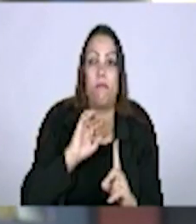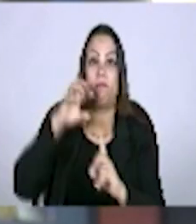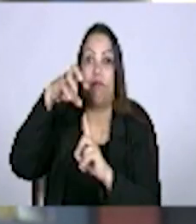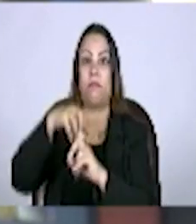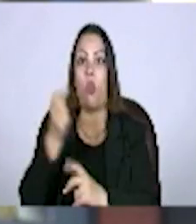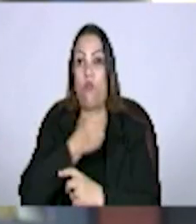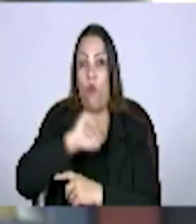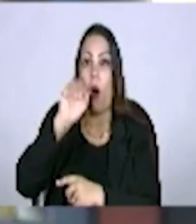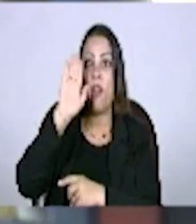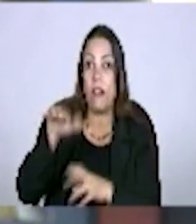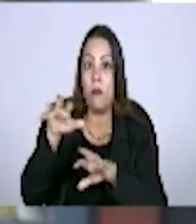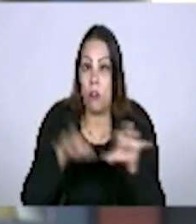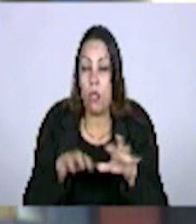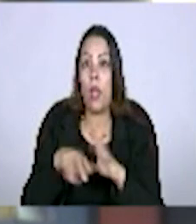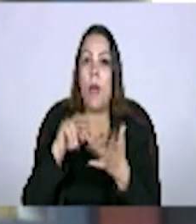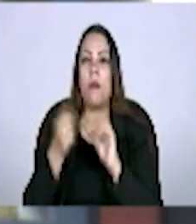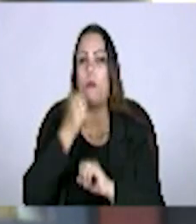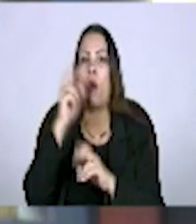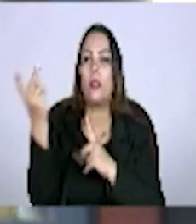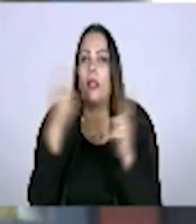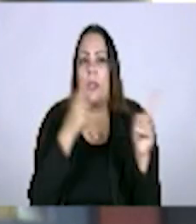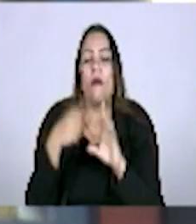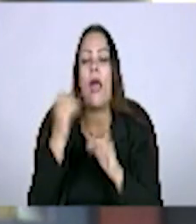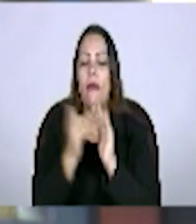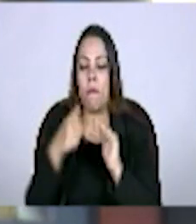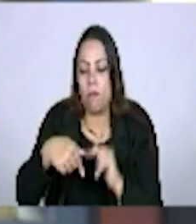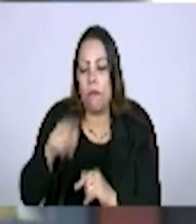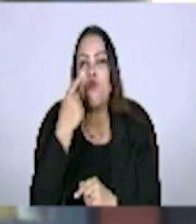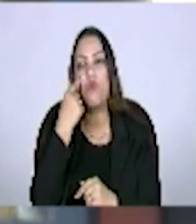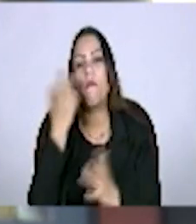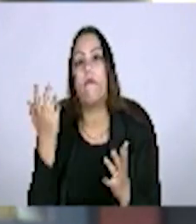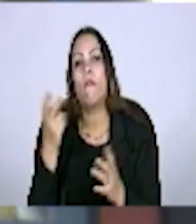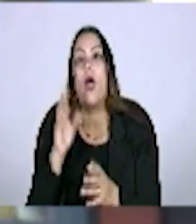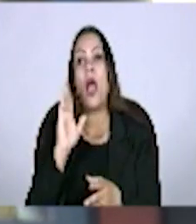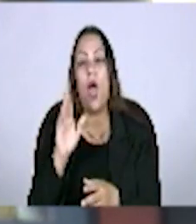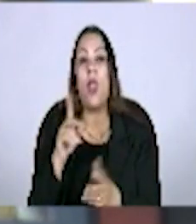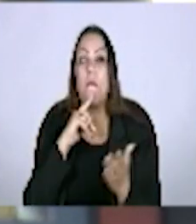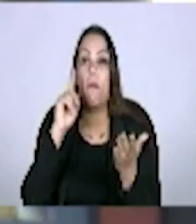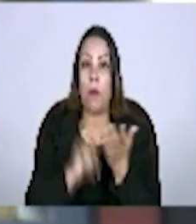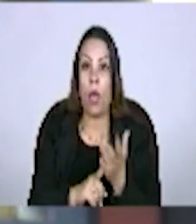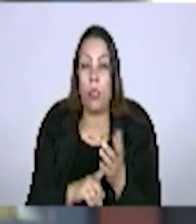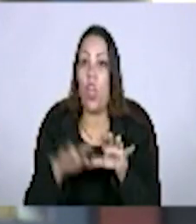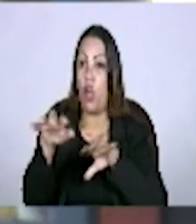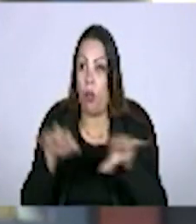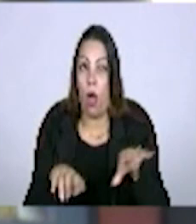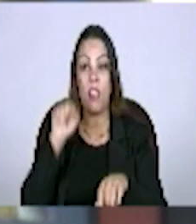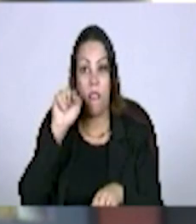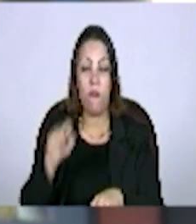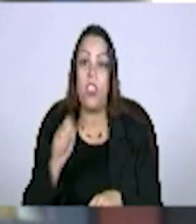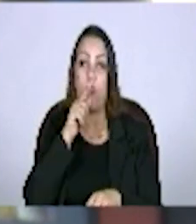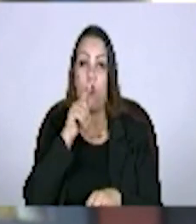صاروخيه ايرانيه عليهم هنشوف خلال الايام القادمه هل س صدق ايران في فيما